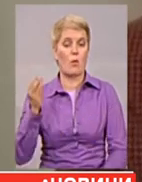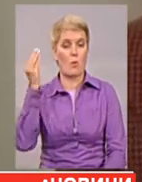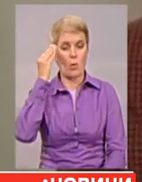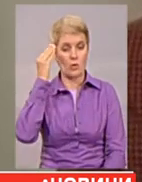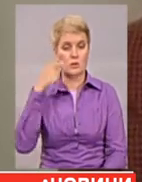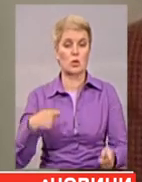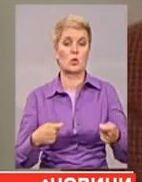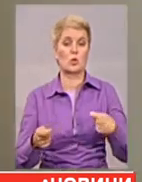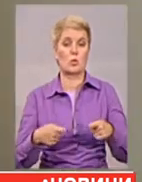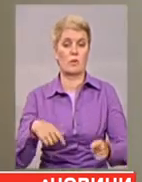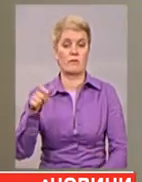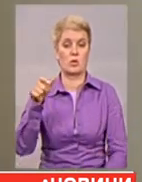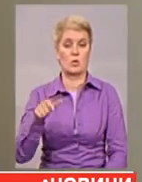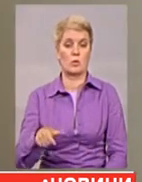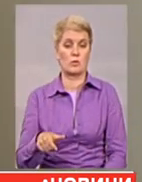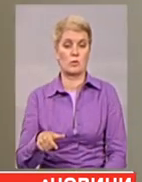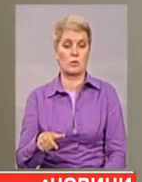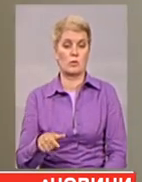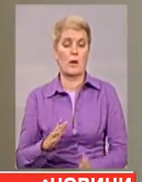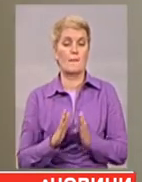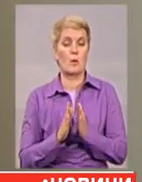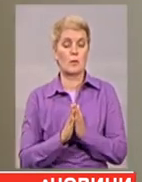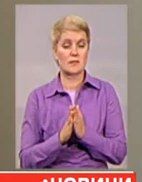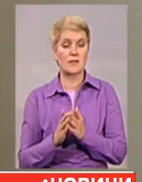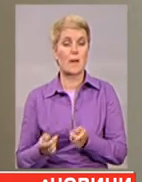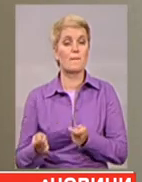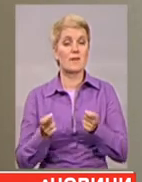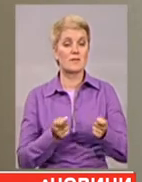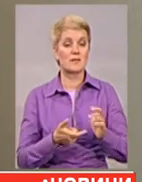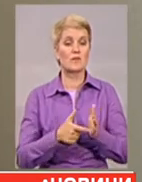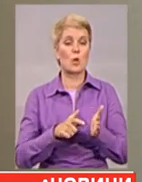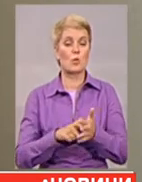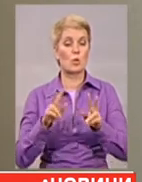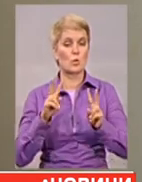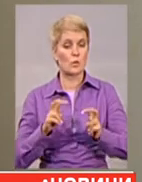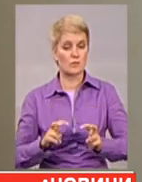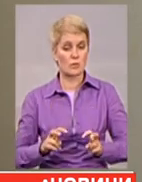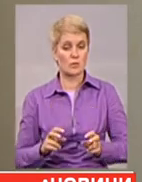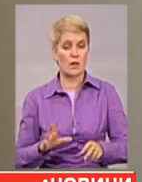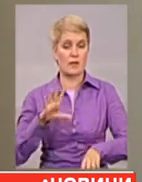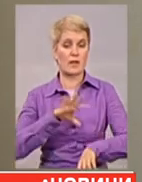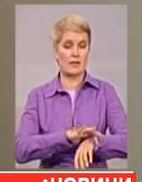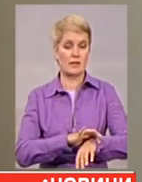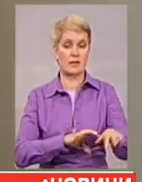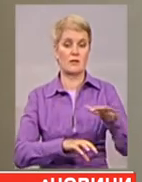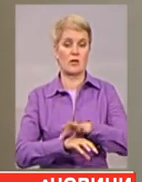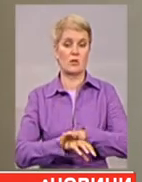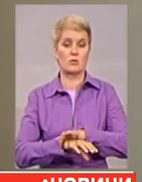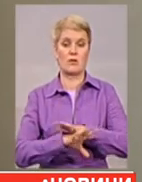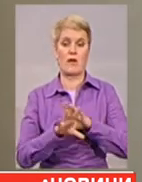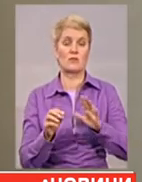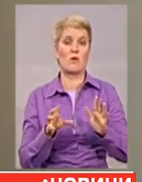підозрінню в торговлі людьми. Попросили привести в кімнату досмотру, одягли наручники, все в